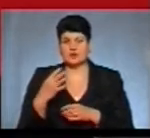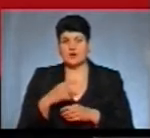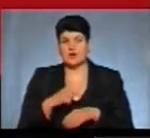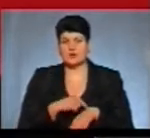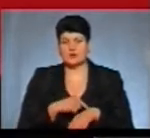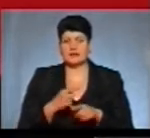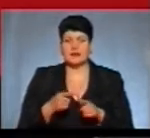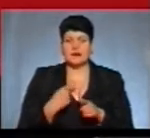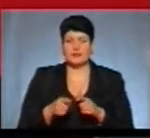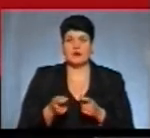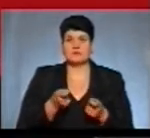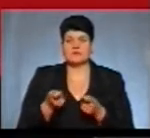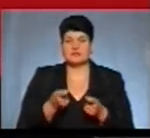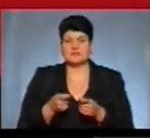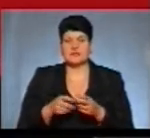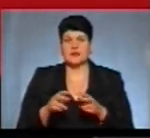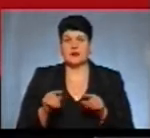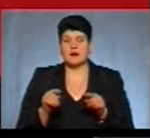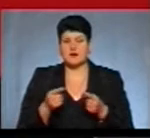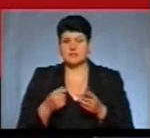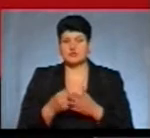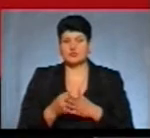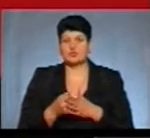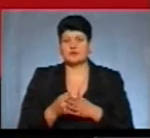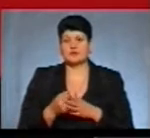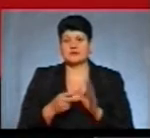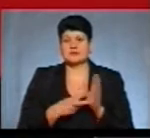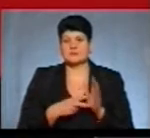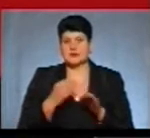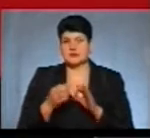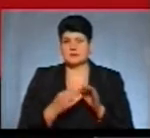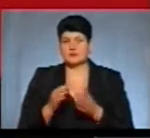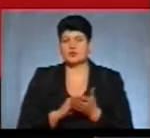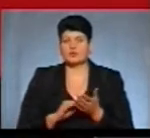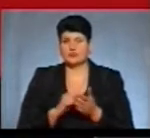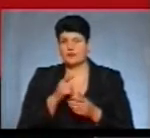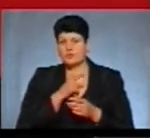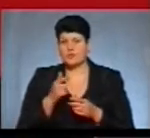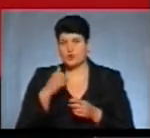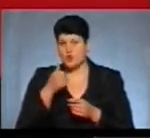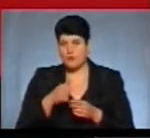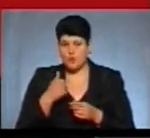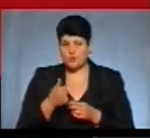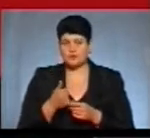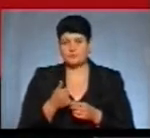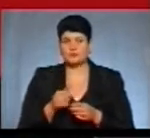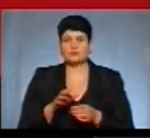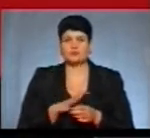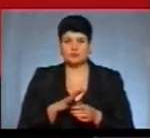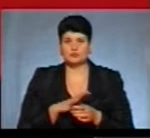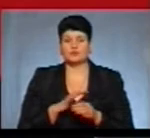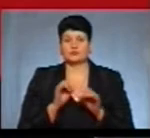або адміністративний арешт на строк до 7 діб. Якщо повторно протягом року було